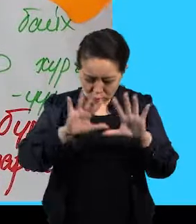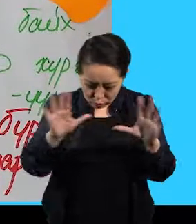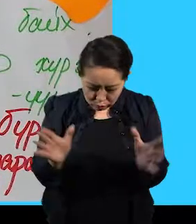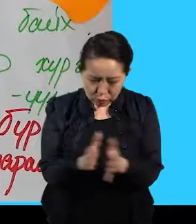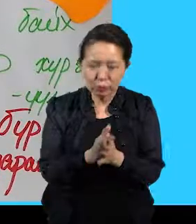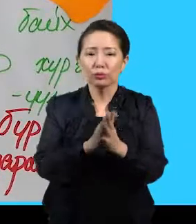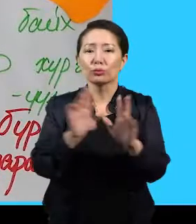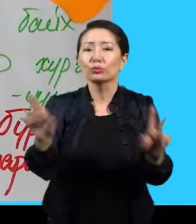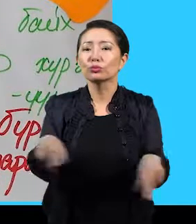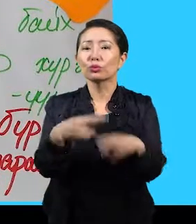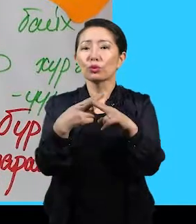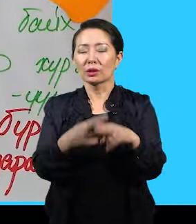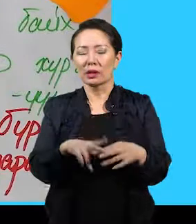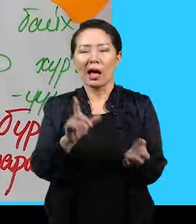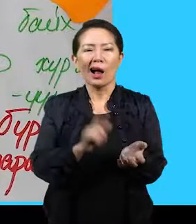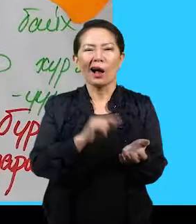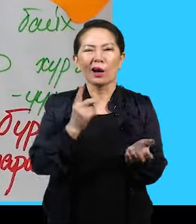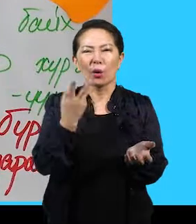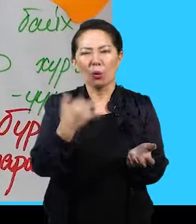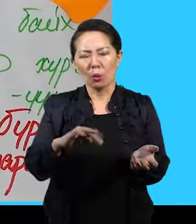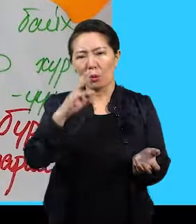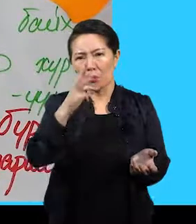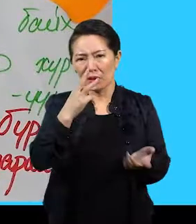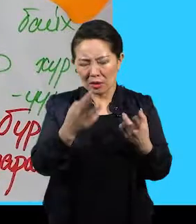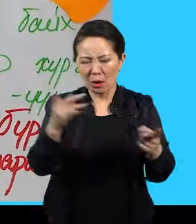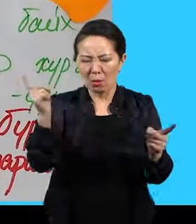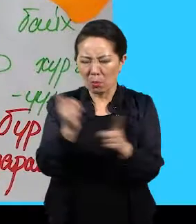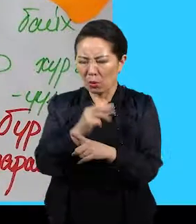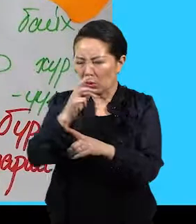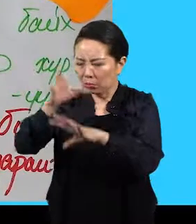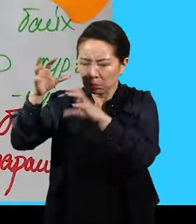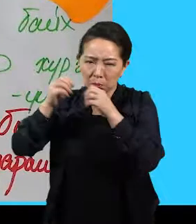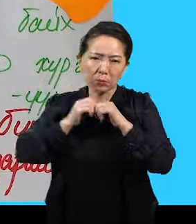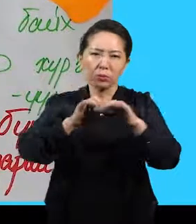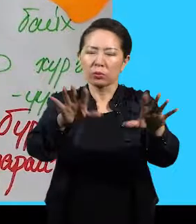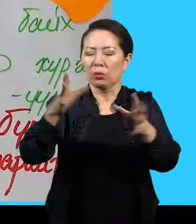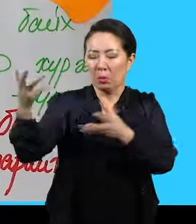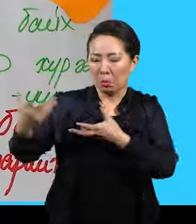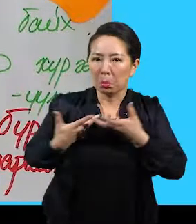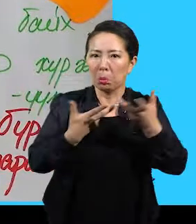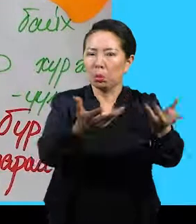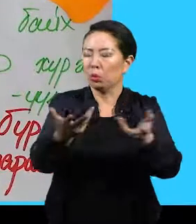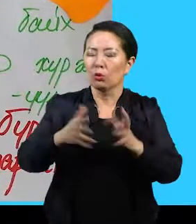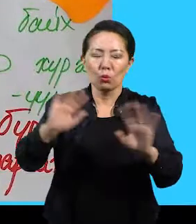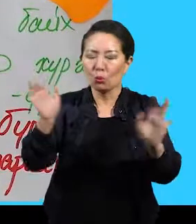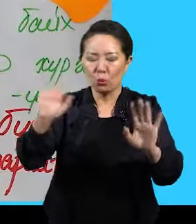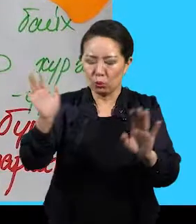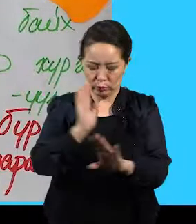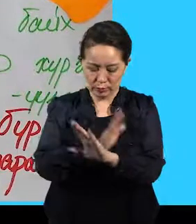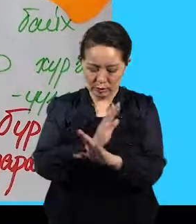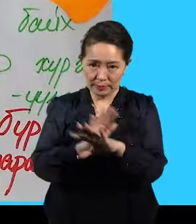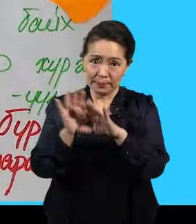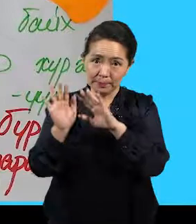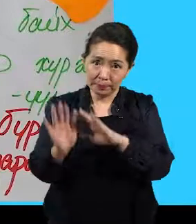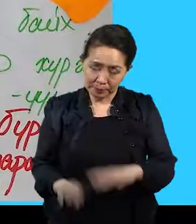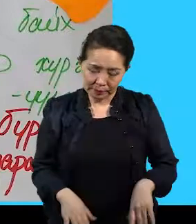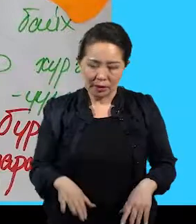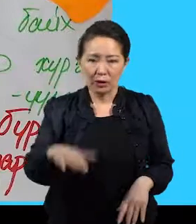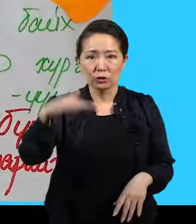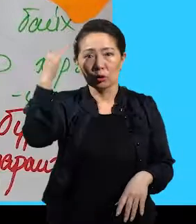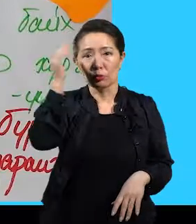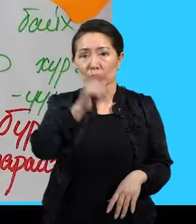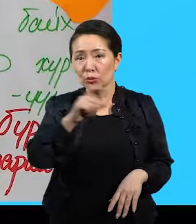хэрэггүй мэдээлэл хамгийн гол зүйл нь хэрэггүй мэдээлэл буруу зүйл зураг бичлэгийг түгээхгүй байх гэж байгаа. Энэ нь болохоор томчууд одоо ямар нэгэн зүйл тохиолдоод тэрийг